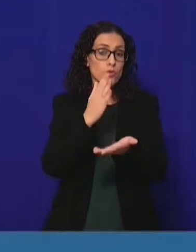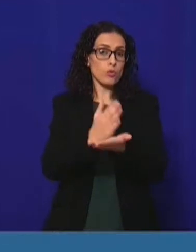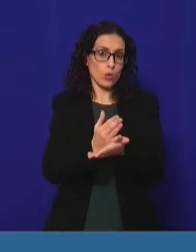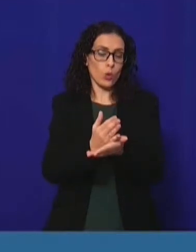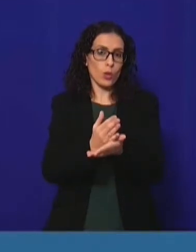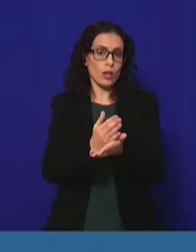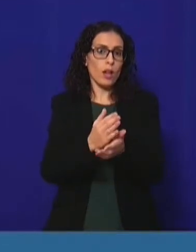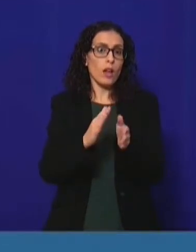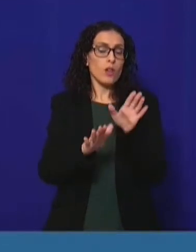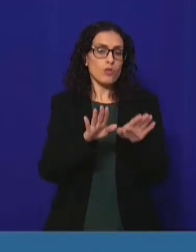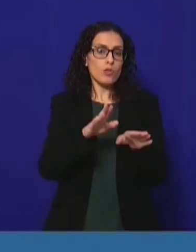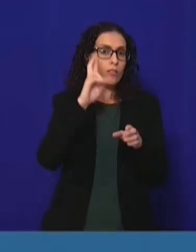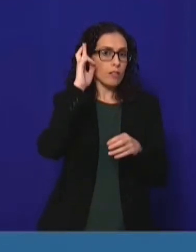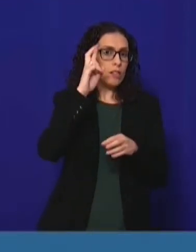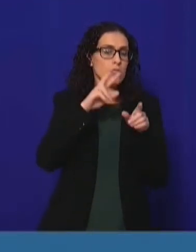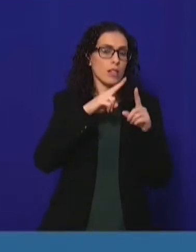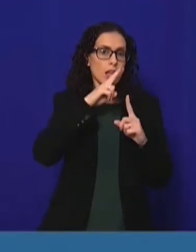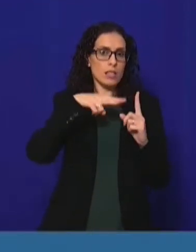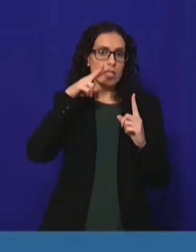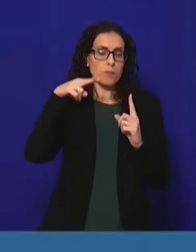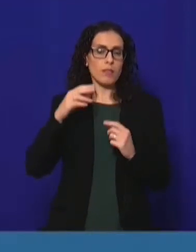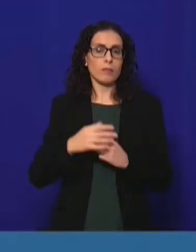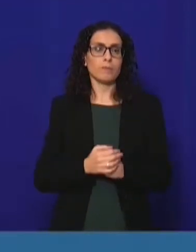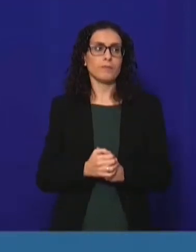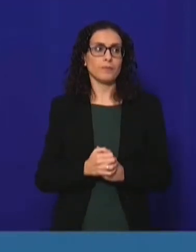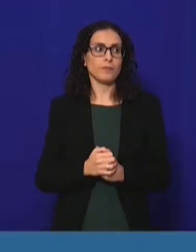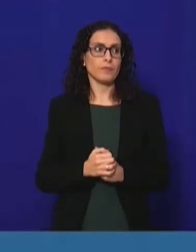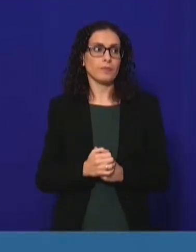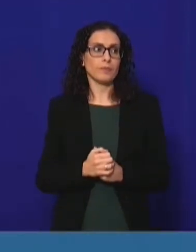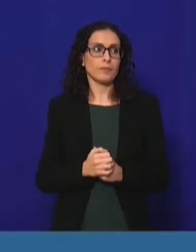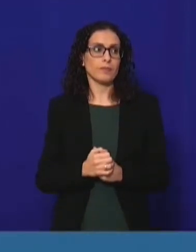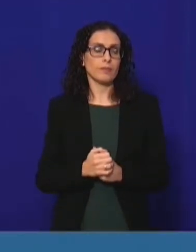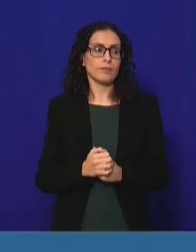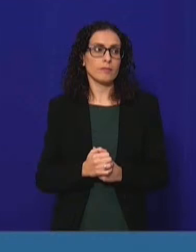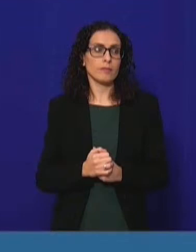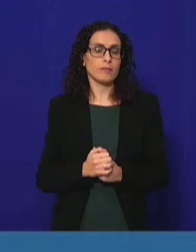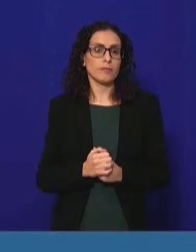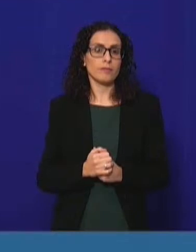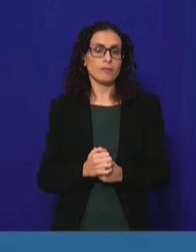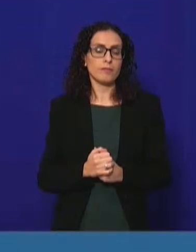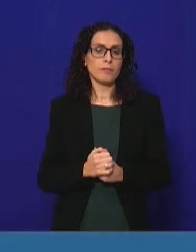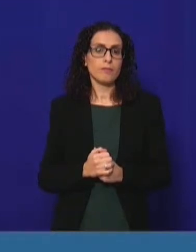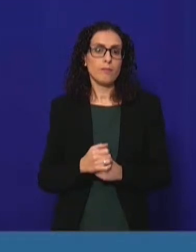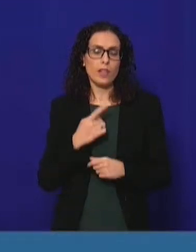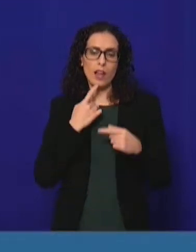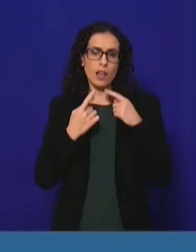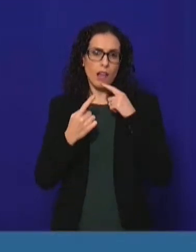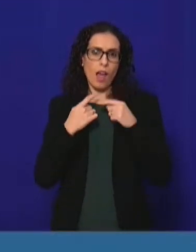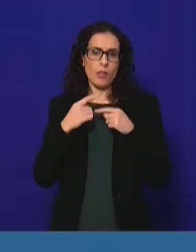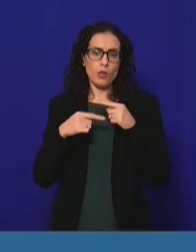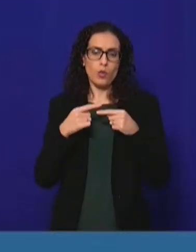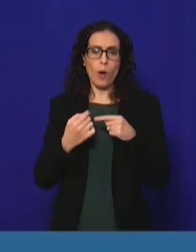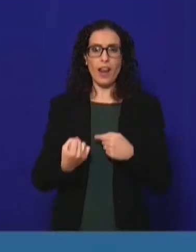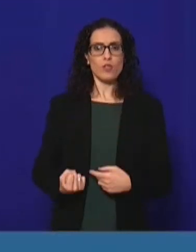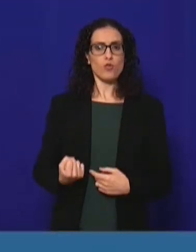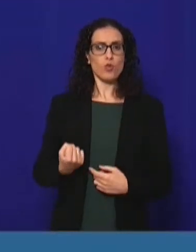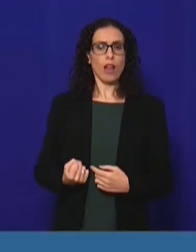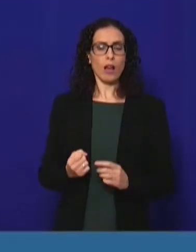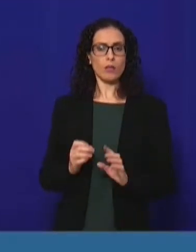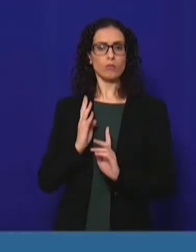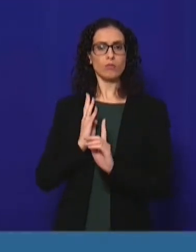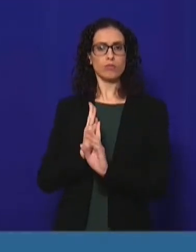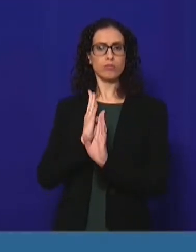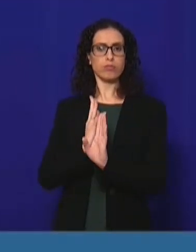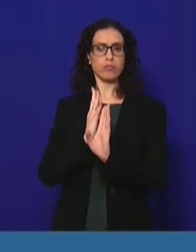ta' risk assessment. Semmejt ukoll fuq il-parata u